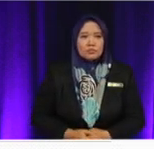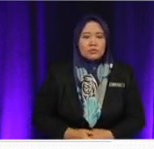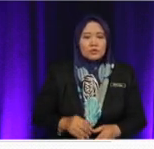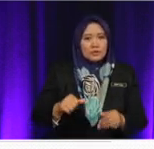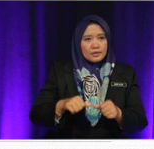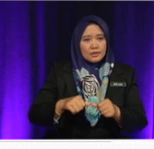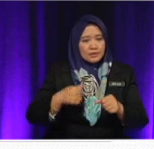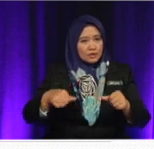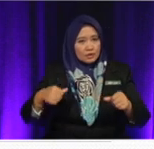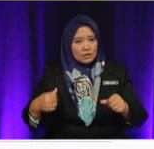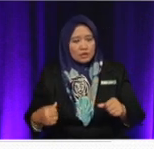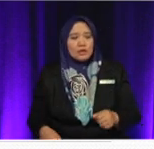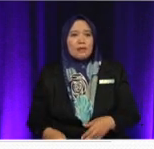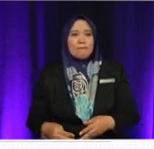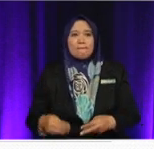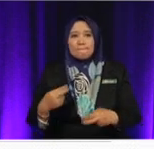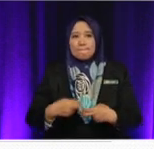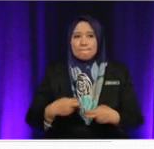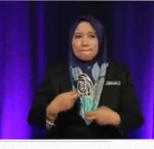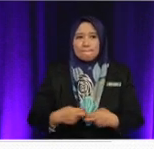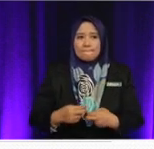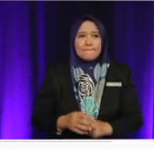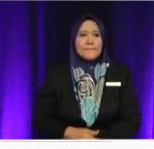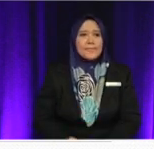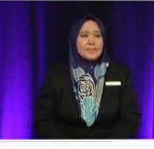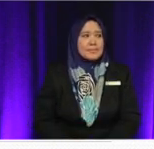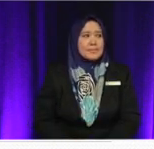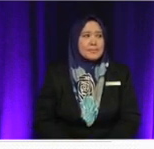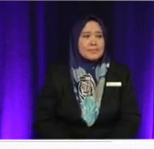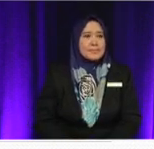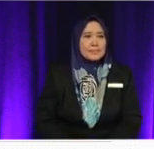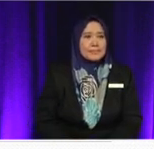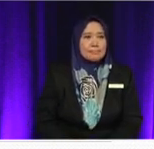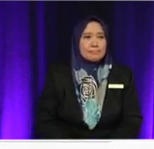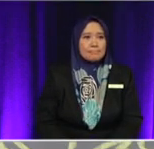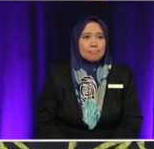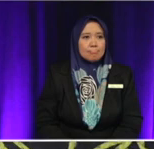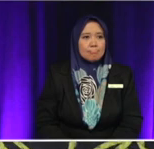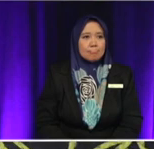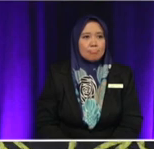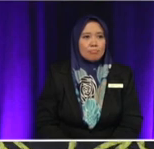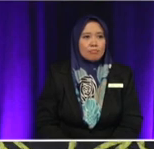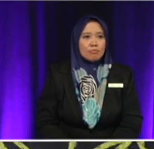Okey. Ada lagi? Ada. Silakan. Boleh. Teruskan.